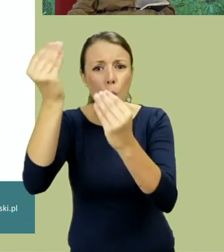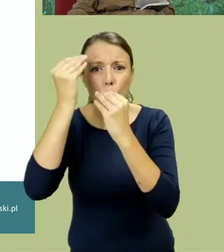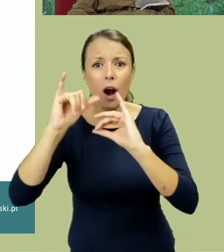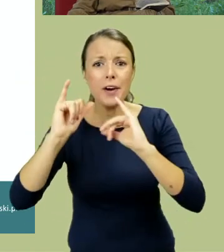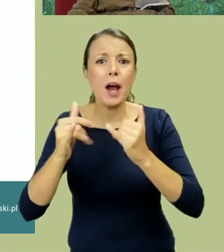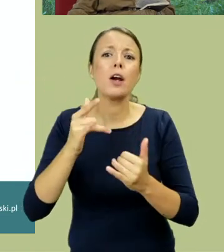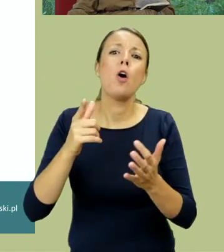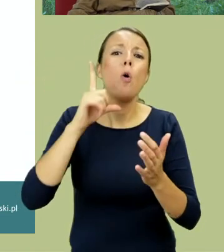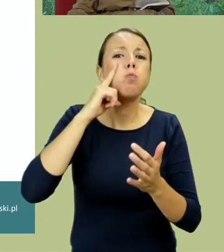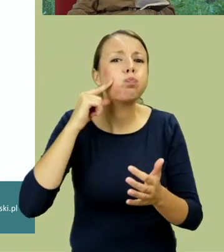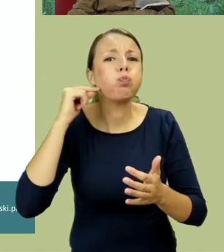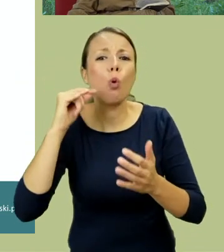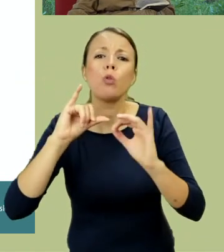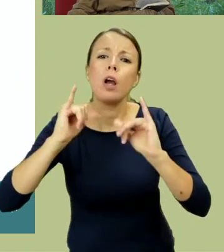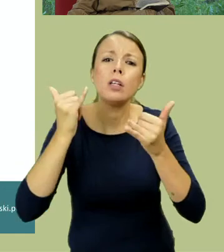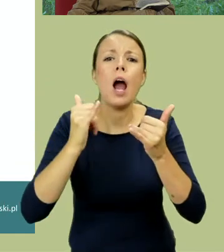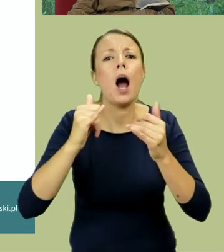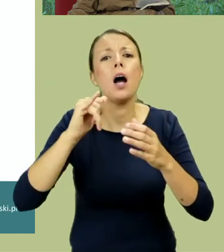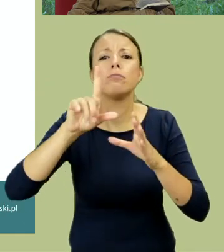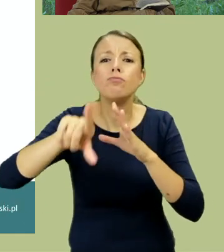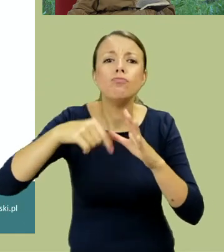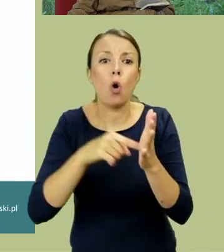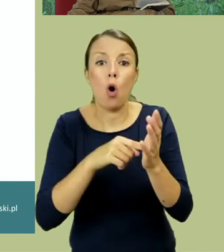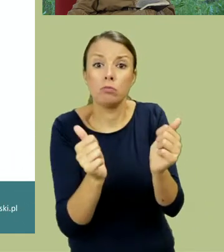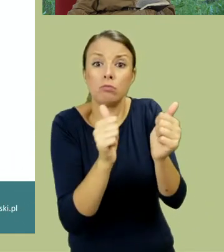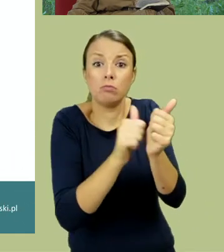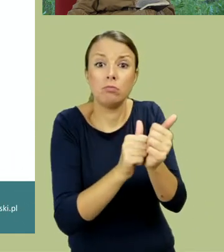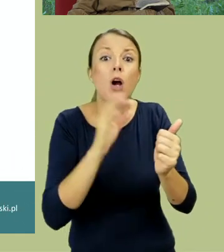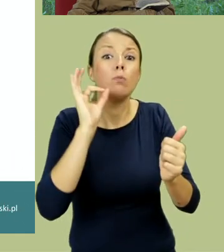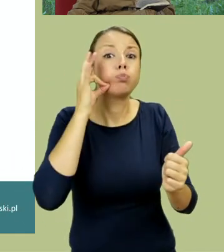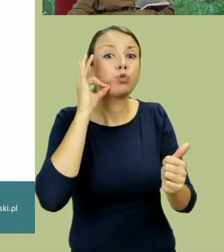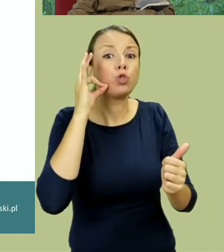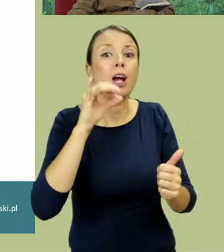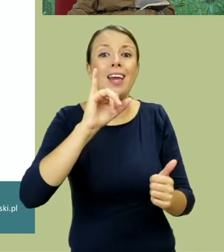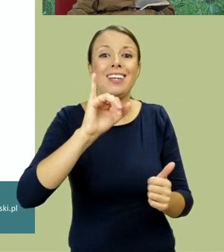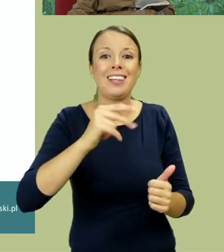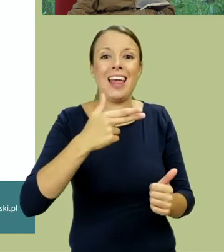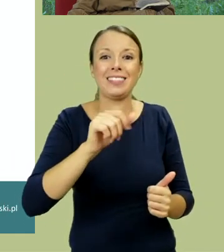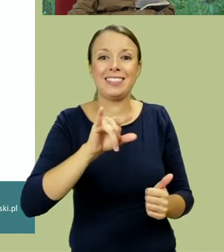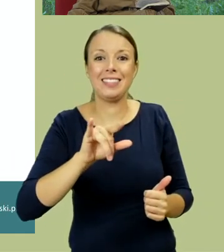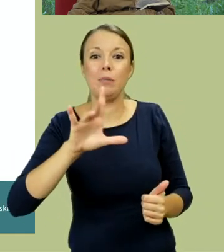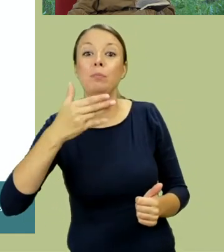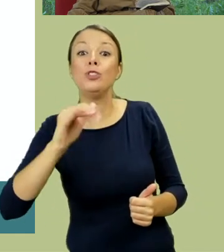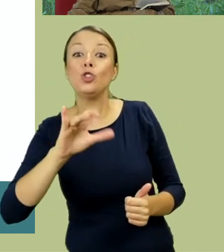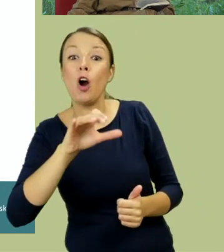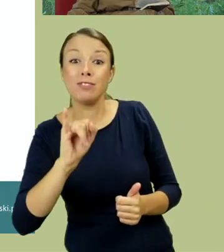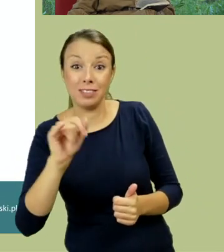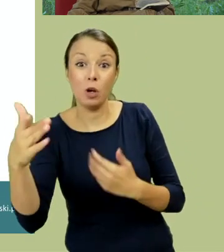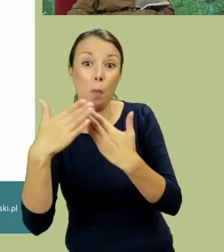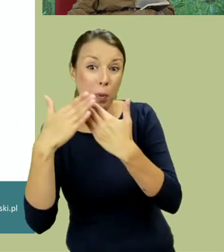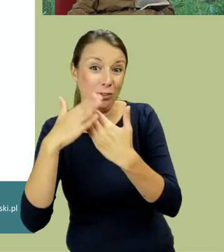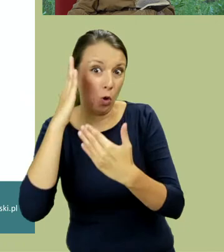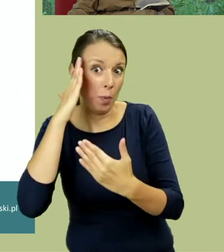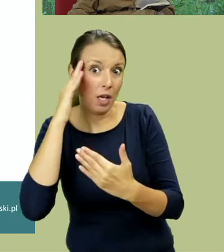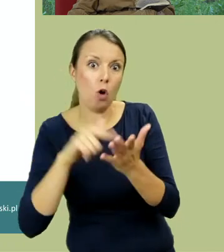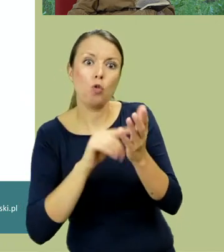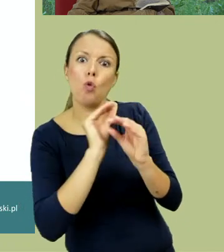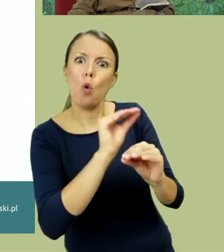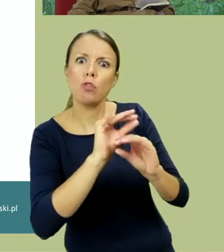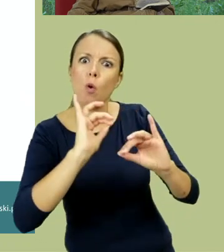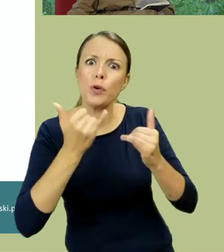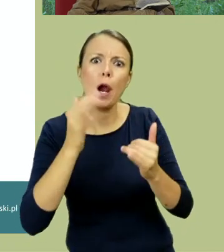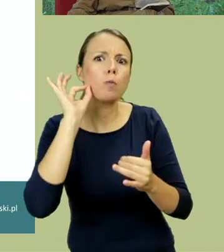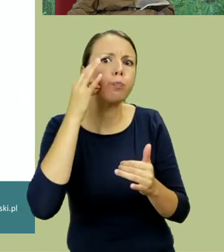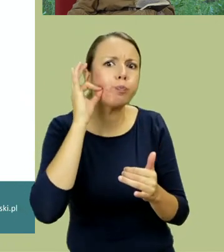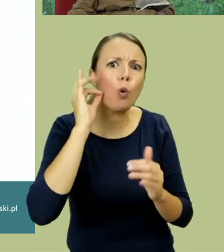robiła to z pszczelarzem, z panem Ignacym Mizikowskim, który mieszkał tutaj w okolicy. To on ją nauczył,